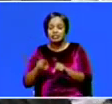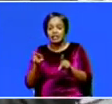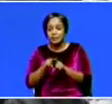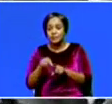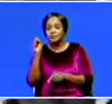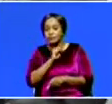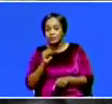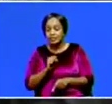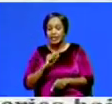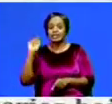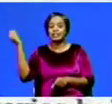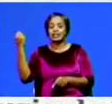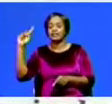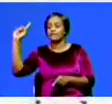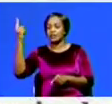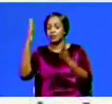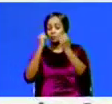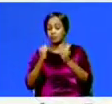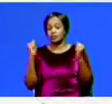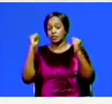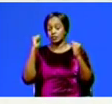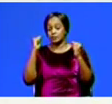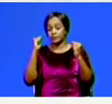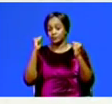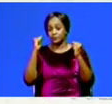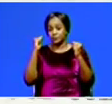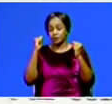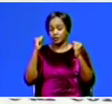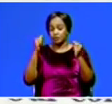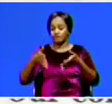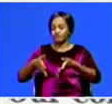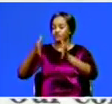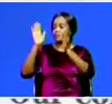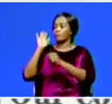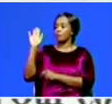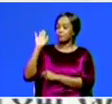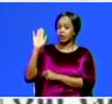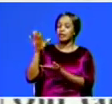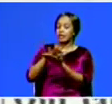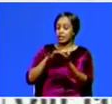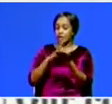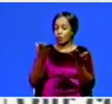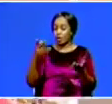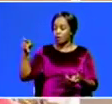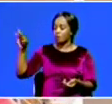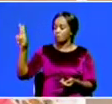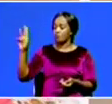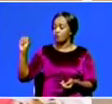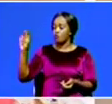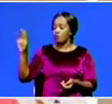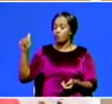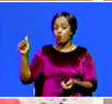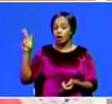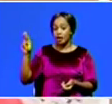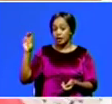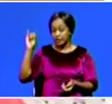rais wa kwanza wa Kenya. Inadaiwa jengo hili lake lilikuwa katika eneo la Pumwani hapa jijini Nairobi, lilikuwa